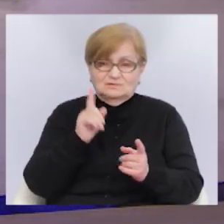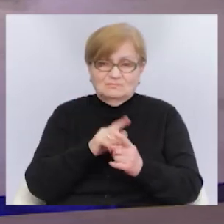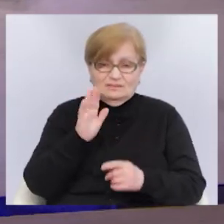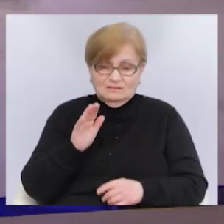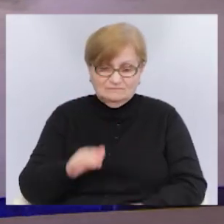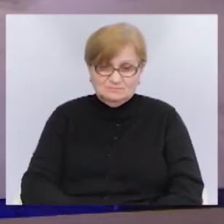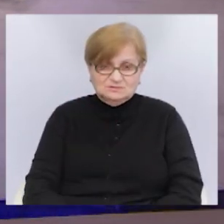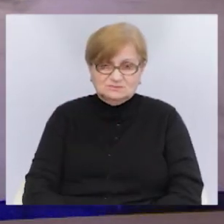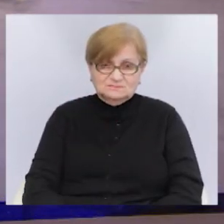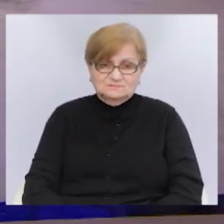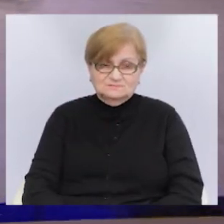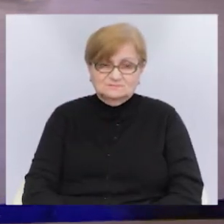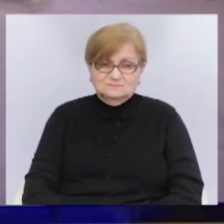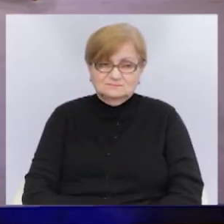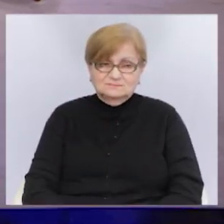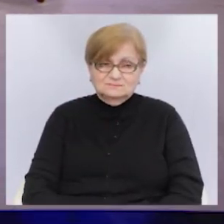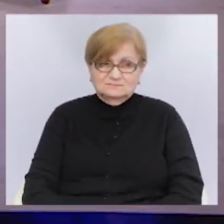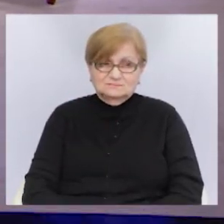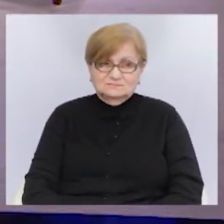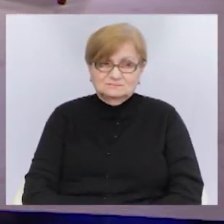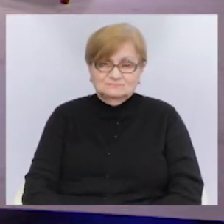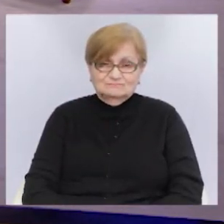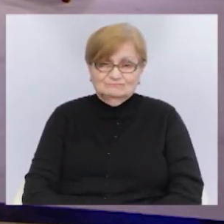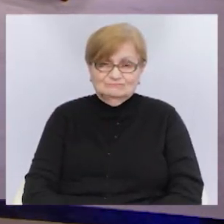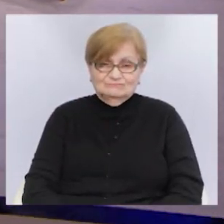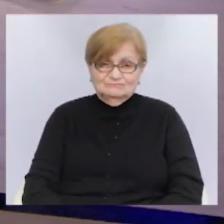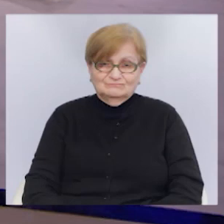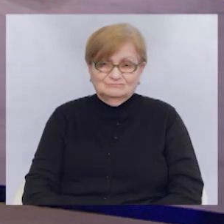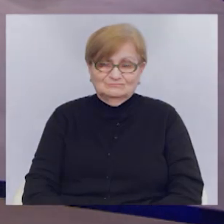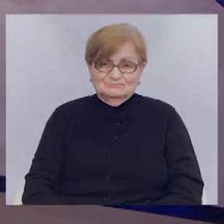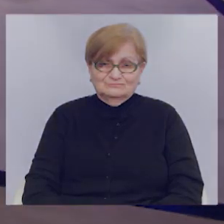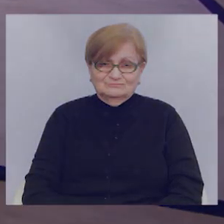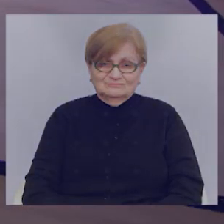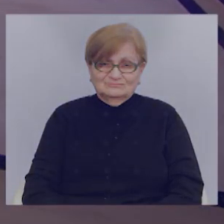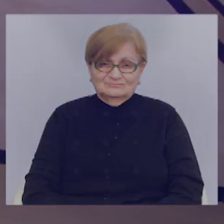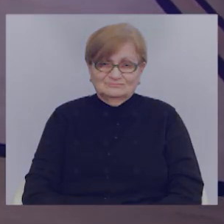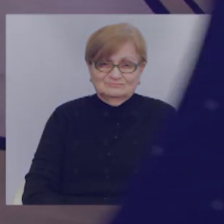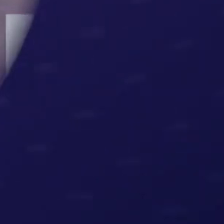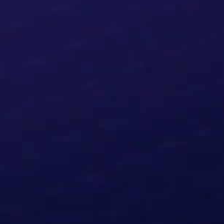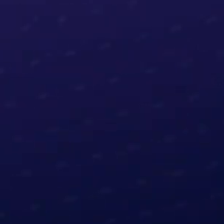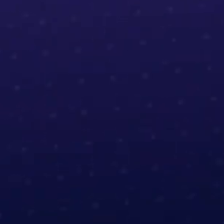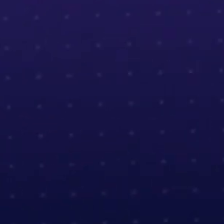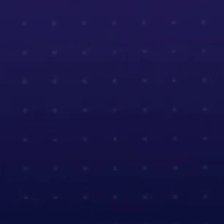ნახვამდის, კარგად იმედოვა, კარგად იყავით. კარგად ვწანდებოდეთ. კარგად.